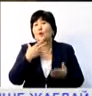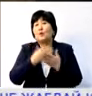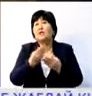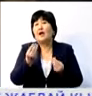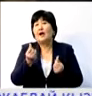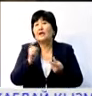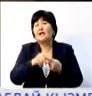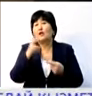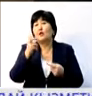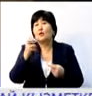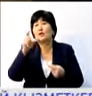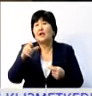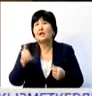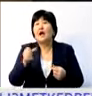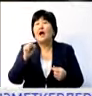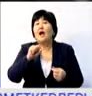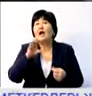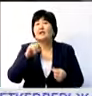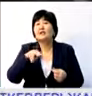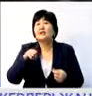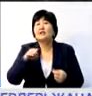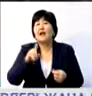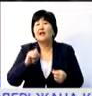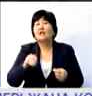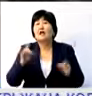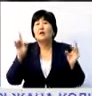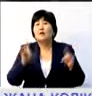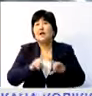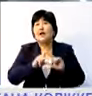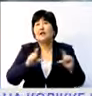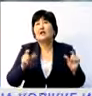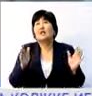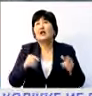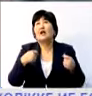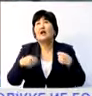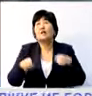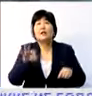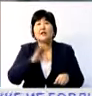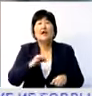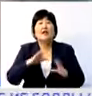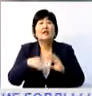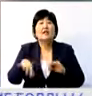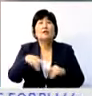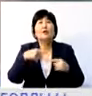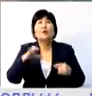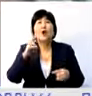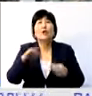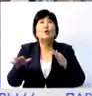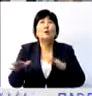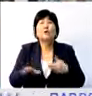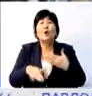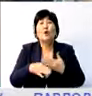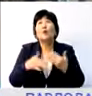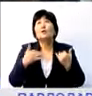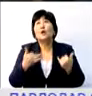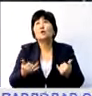есебінен 200 адамға арналған Асылзат мейрамханасы мен шағын маркет ел игілігіне пайдалануға берілді. Елді мекендегі түрлі әлеуметтік шараларға қолдау